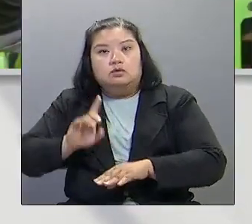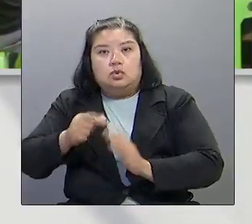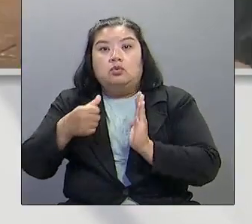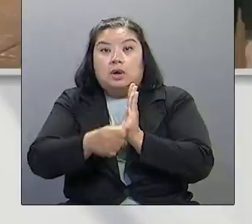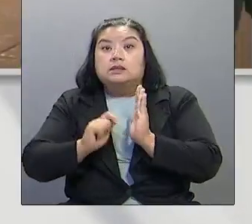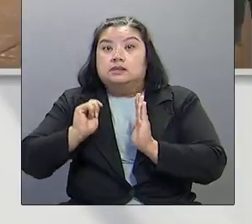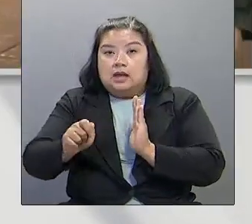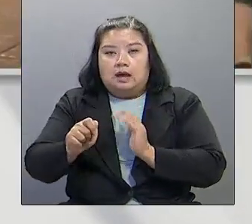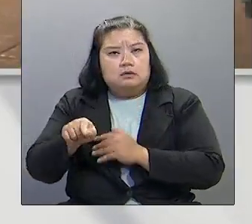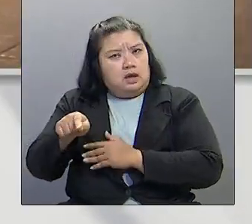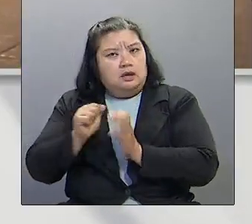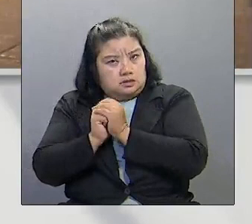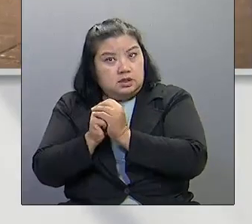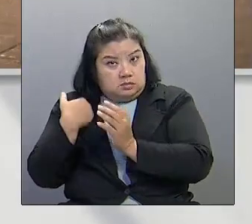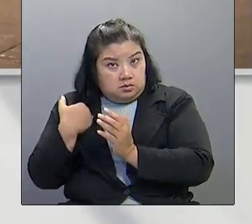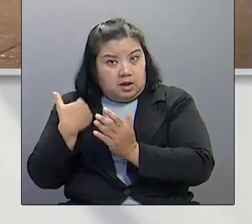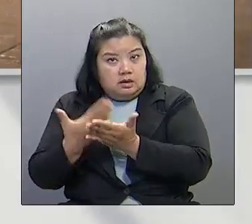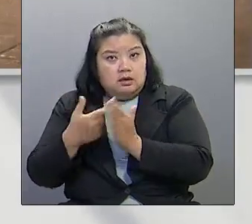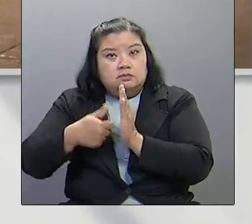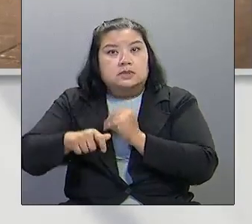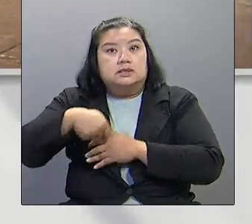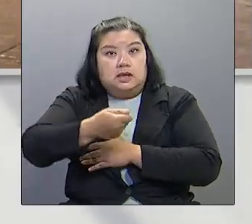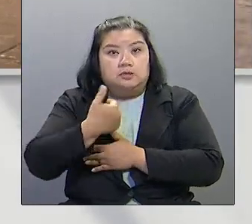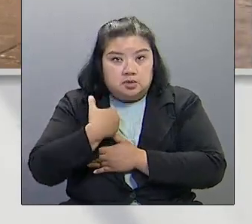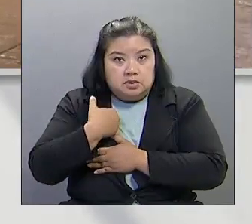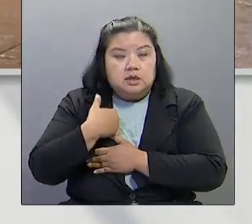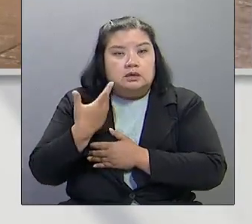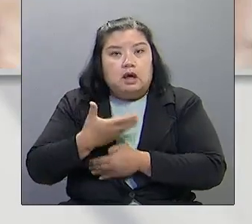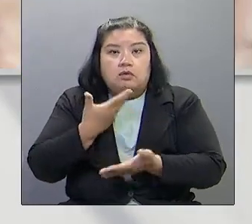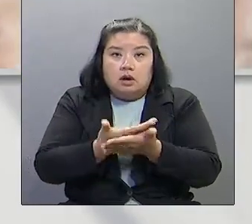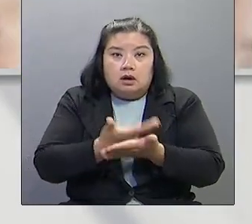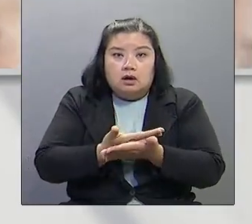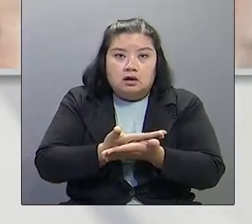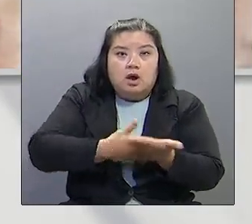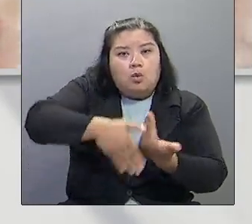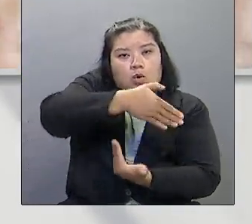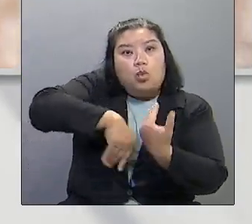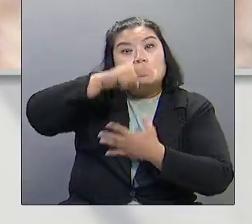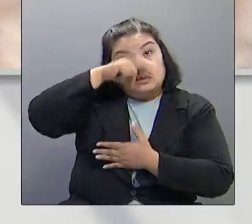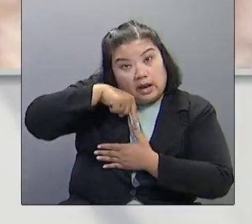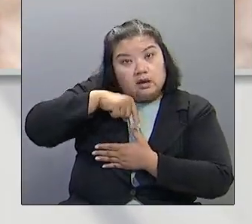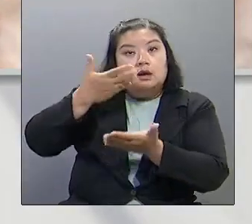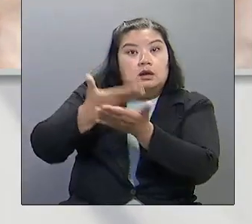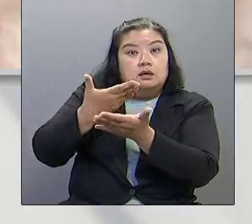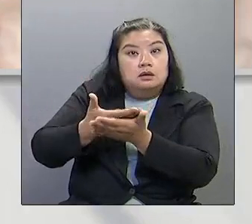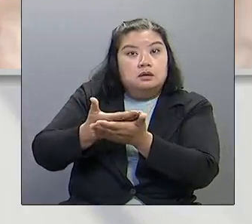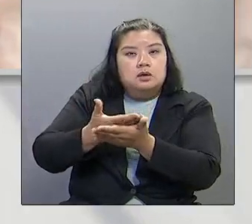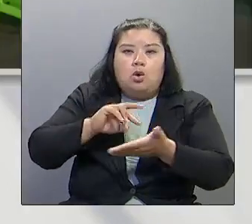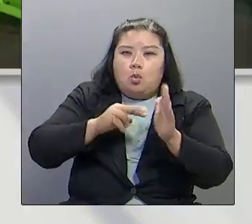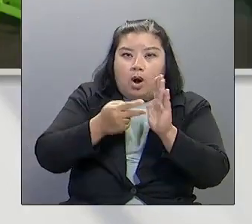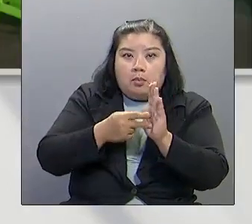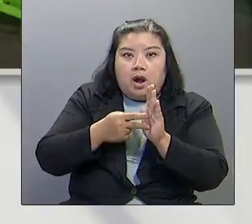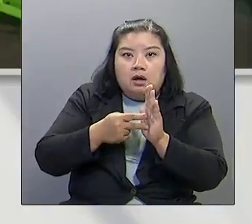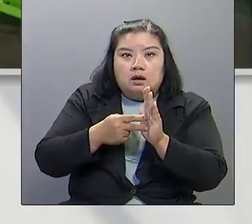ด้วยหรือไม่รวมถึงเงินที่ได้จากการค้าขายมันยังหมุนเวียนอยู่ในประเทศมากน้อยแค่ไหนหรือว่ามันเป็นการซื้อขายผ่